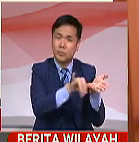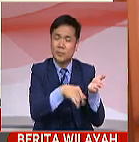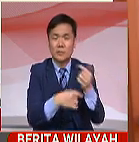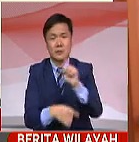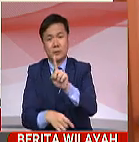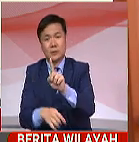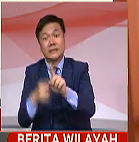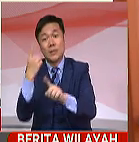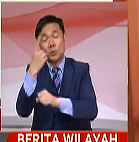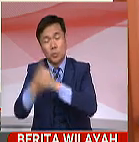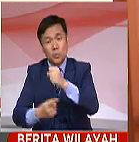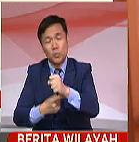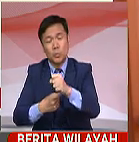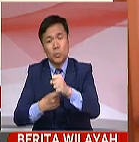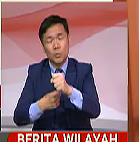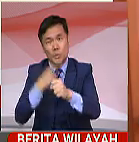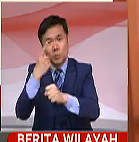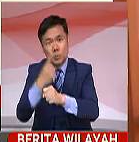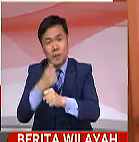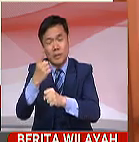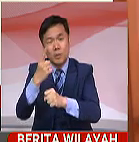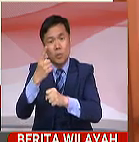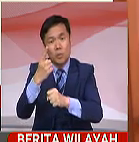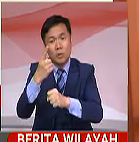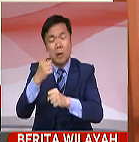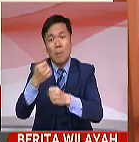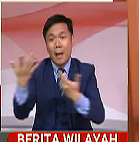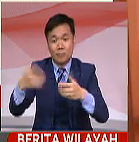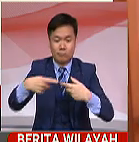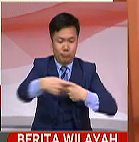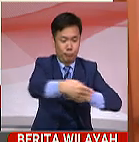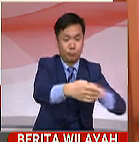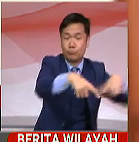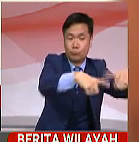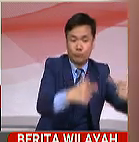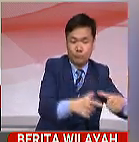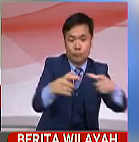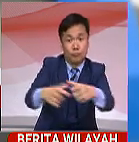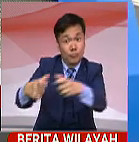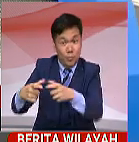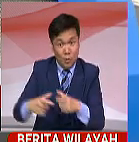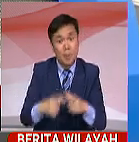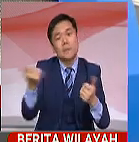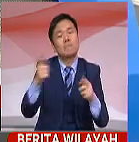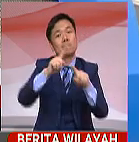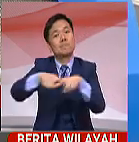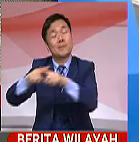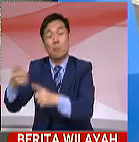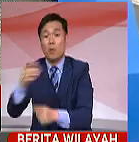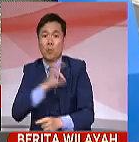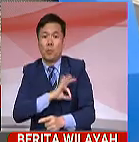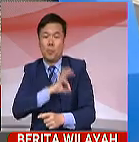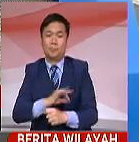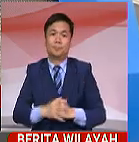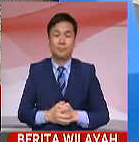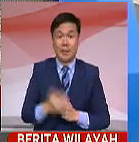RM1,600 semusim, selalung. Kalau kawan yang buat banyak olong tu banyaklah. Dia macam itulah. Sebenarnya kita dulu